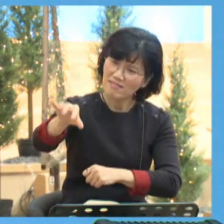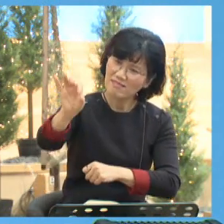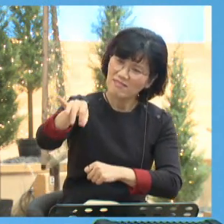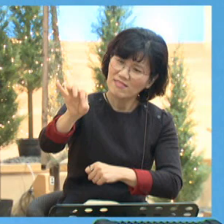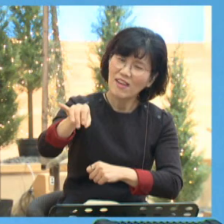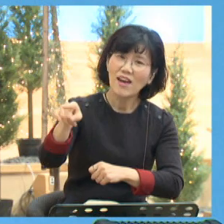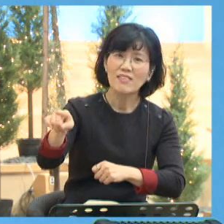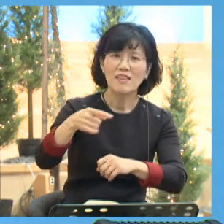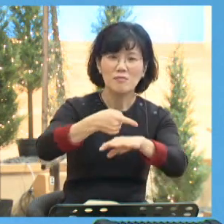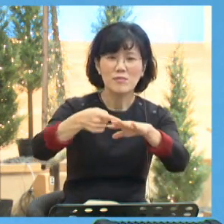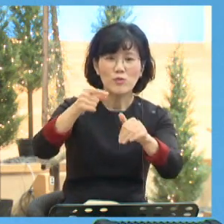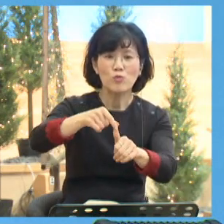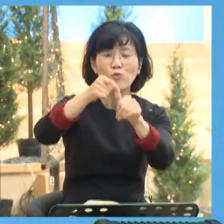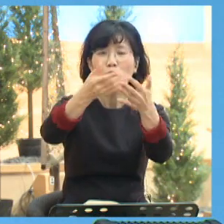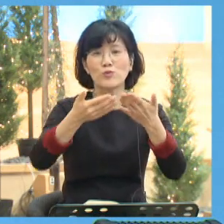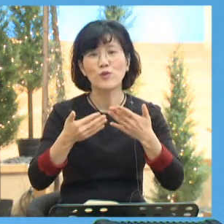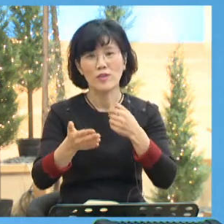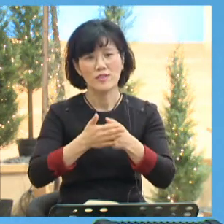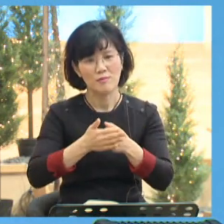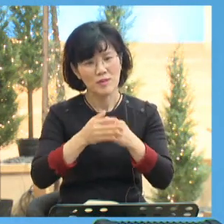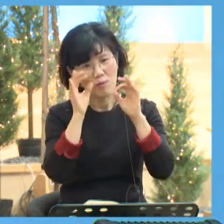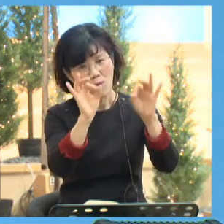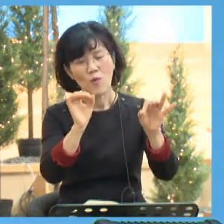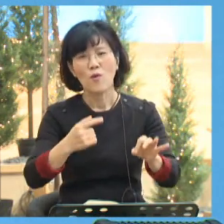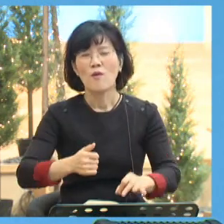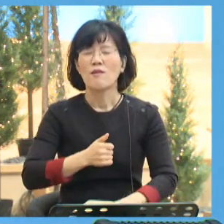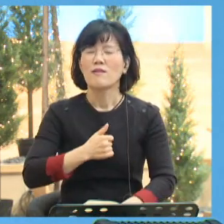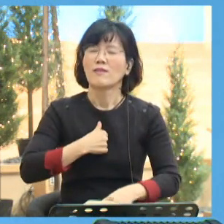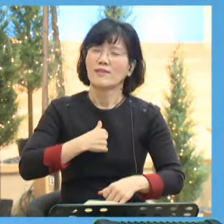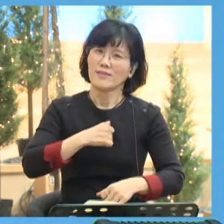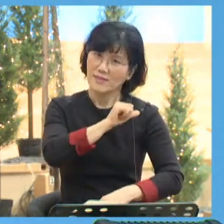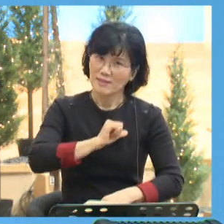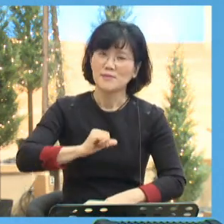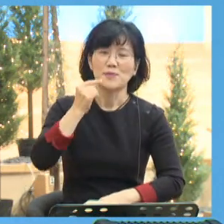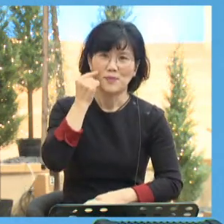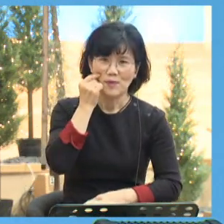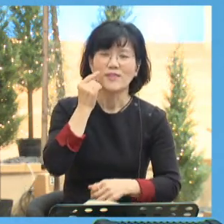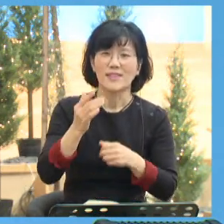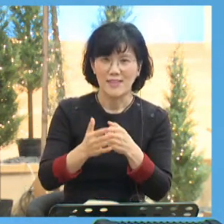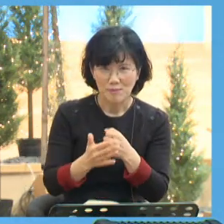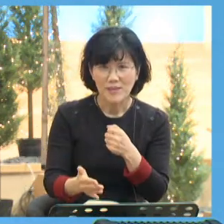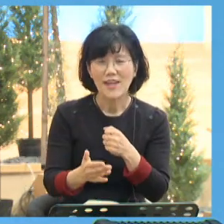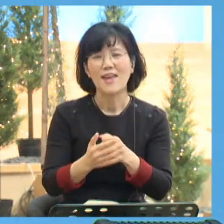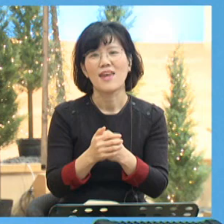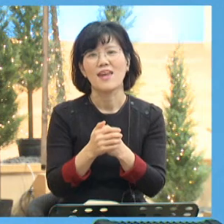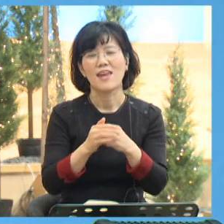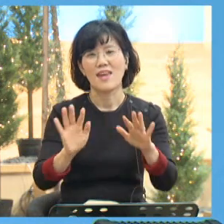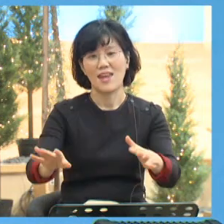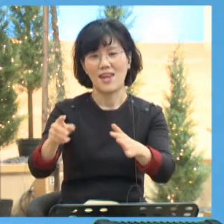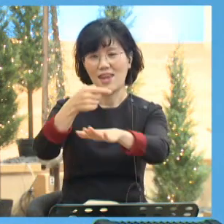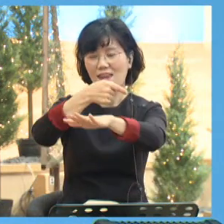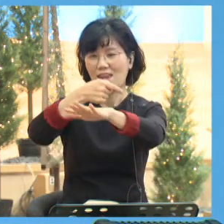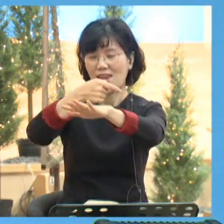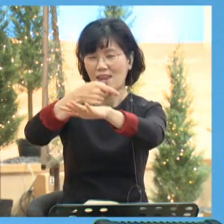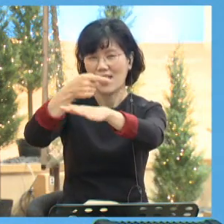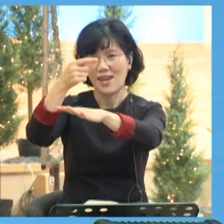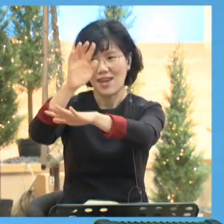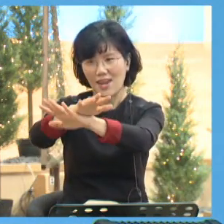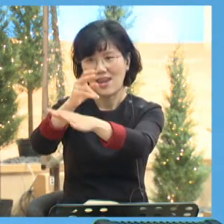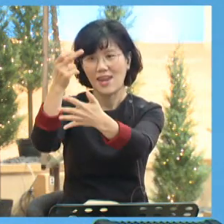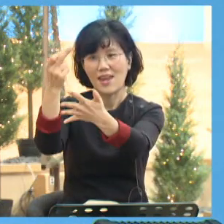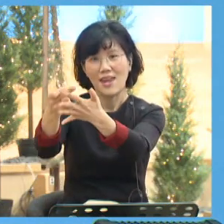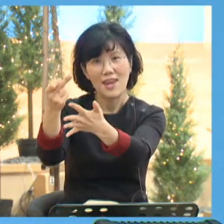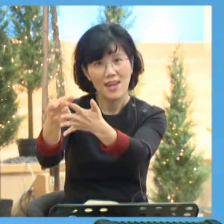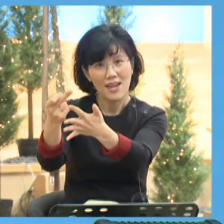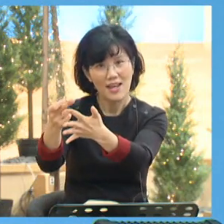거예요 도저히 참을 수가 없는거예요 차이 씨 지금 에브라임 지파에 있음 뿔의